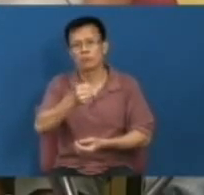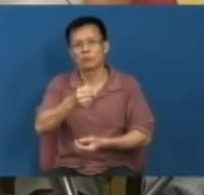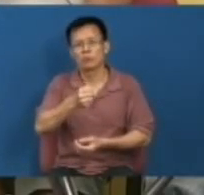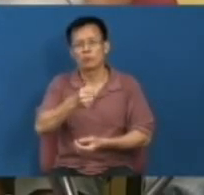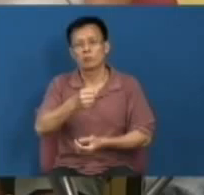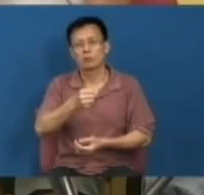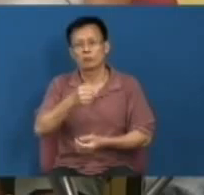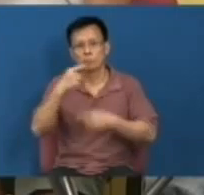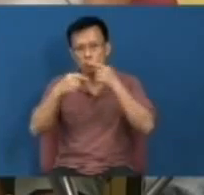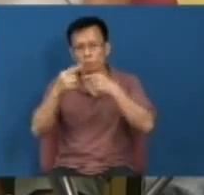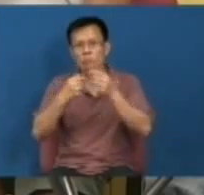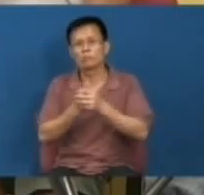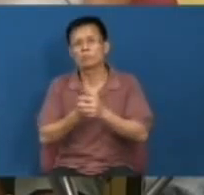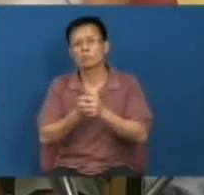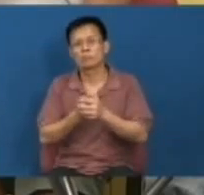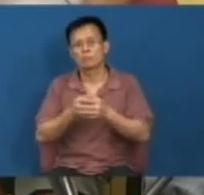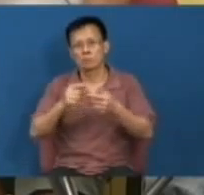咧就